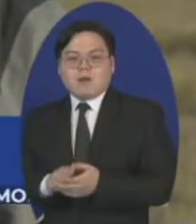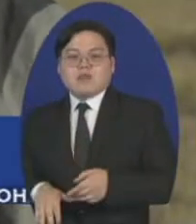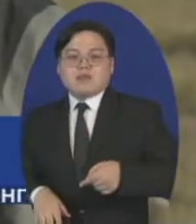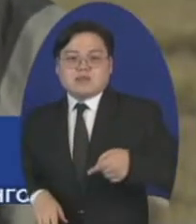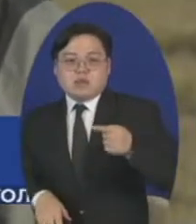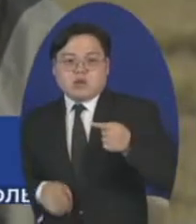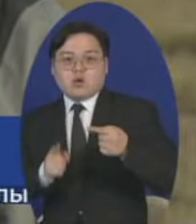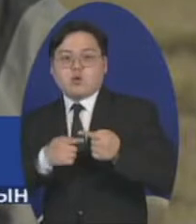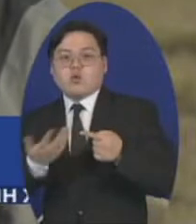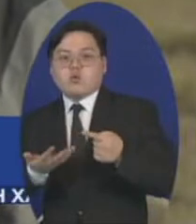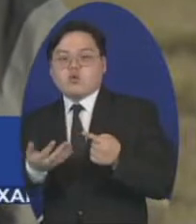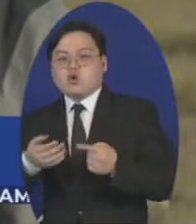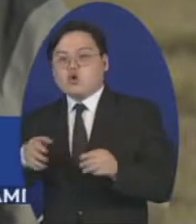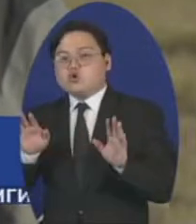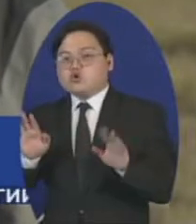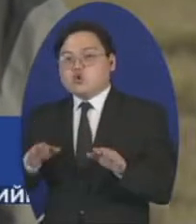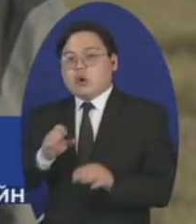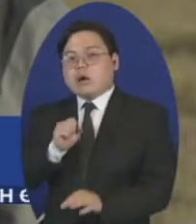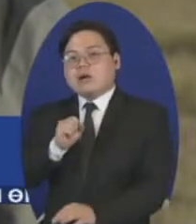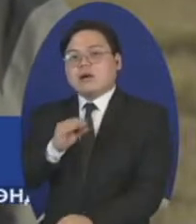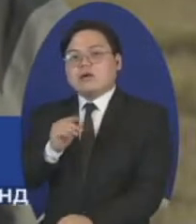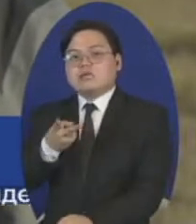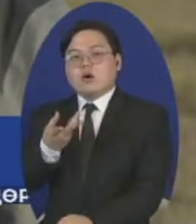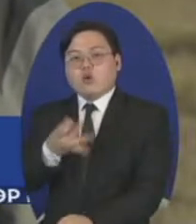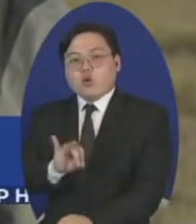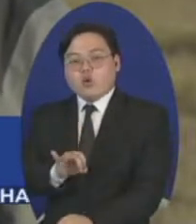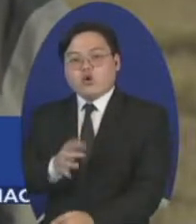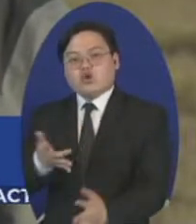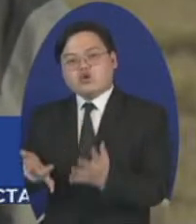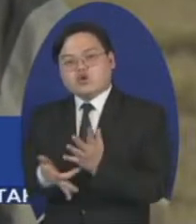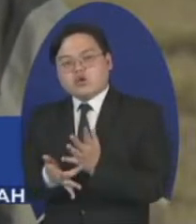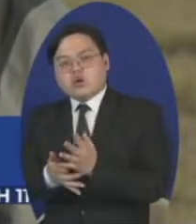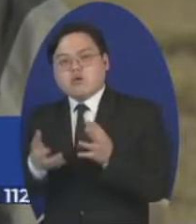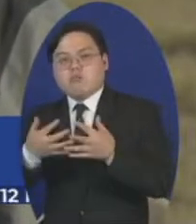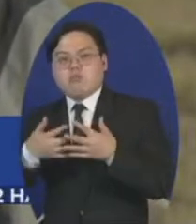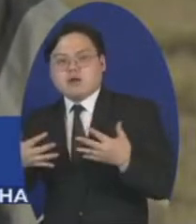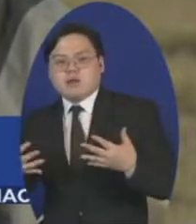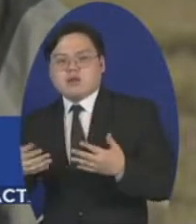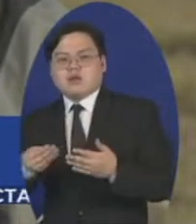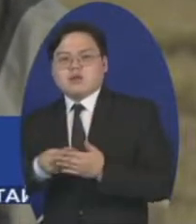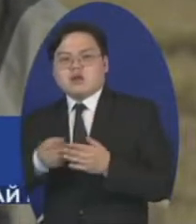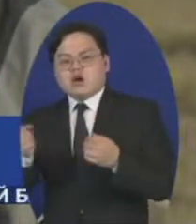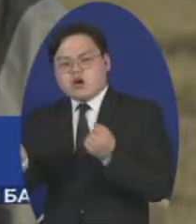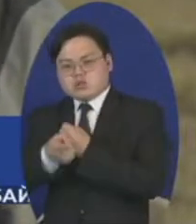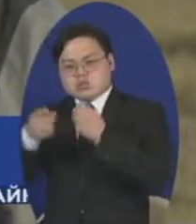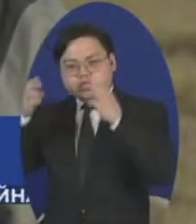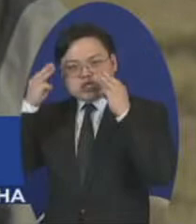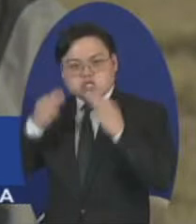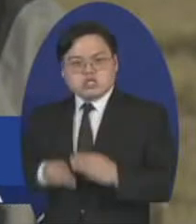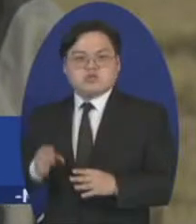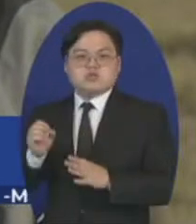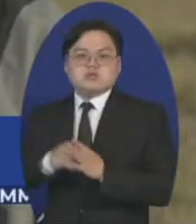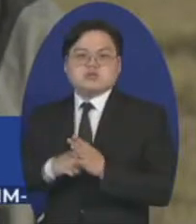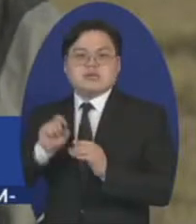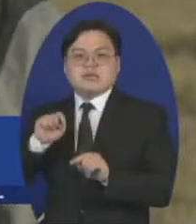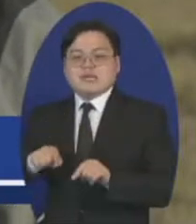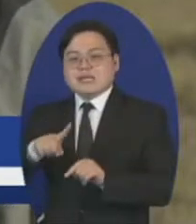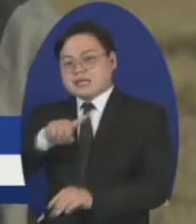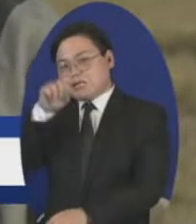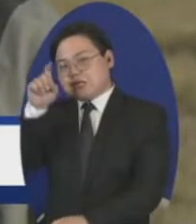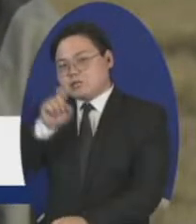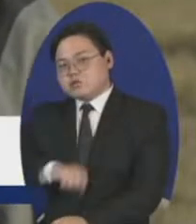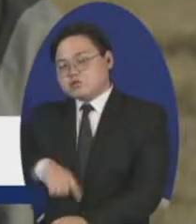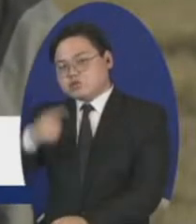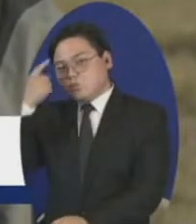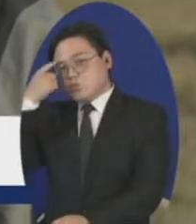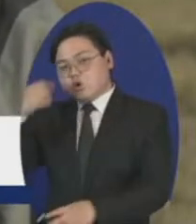энэ шууны ажхуйн хөгжилд тоног төхөөрөмжийн асуудлыг бид онцгой шийдэх ёстой. Энэгээр энэ асуудлыг